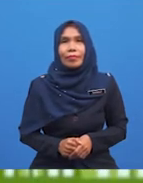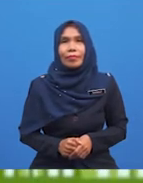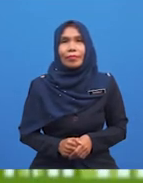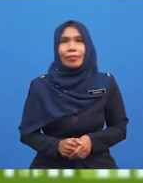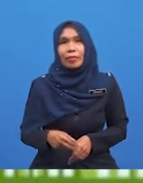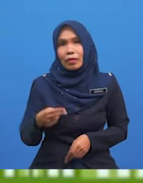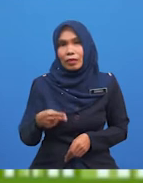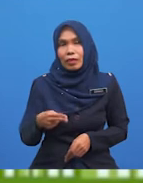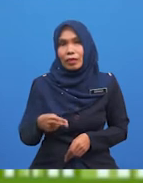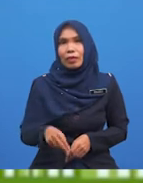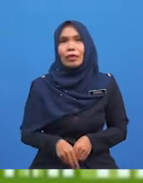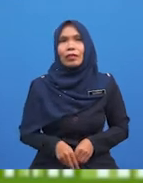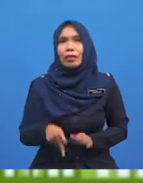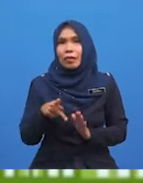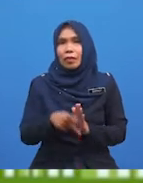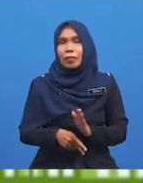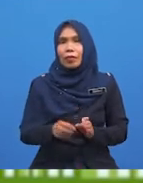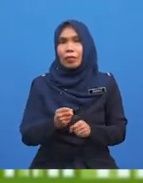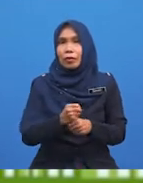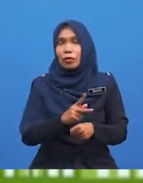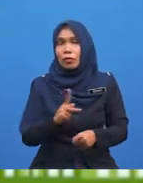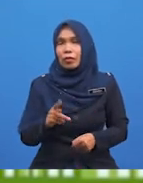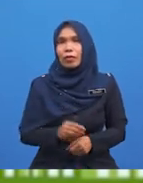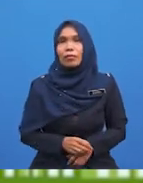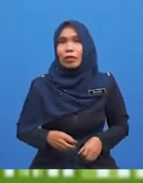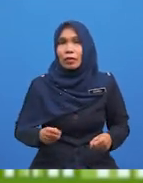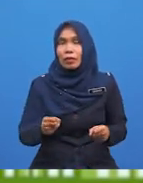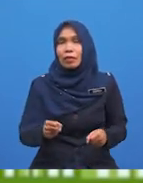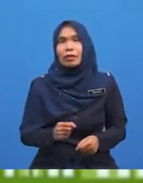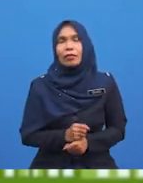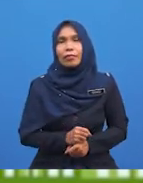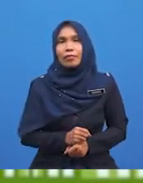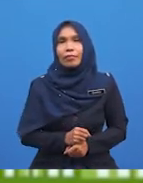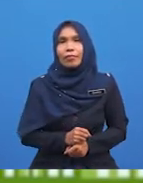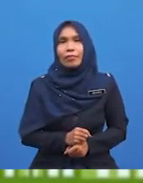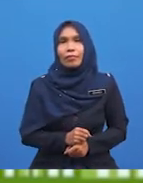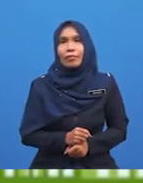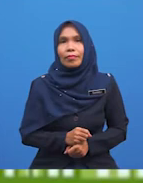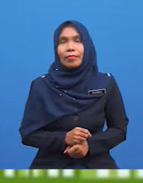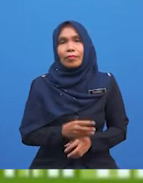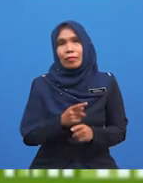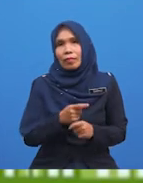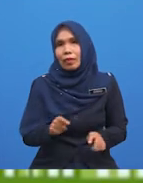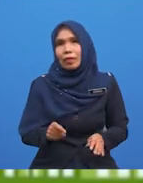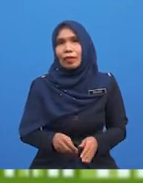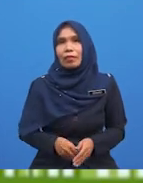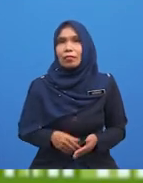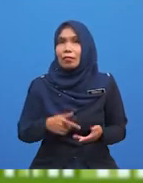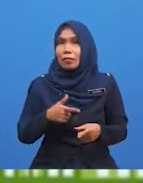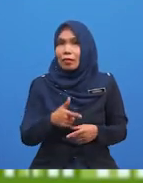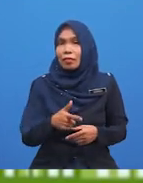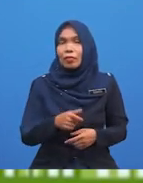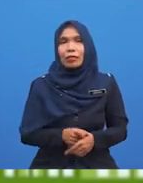Sejarah pembentukan sistem dan struktur pemerintahan telah melalui proses yang